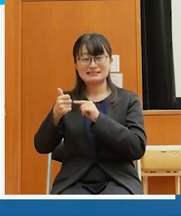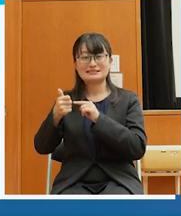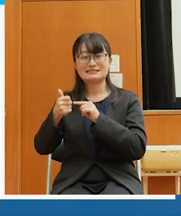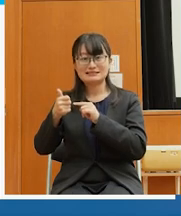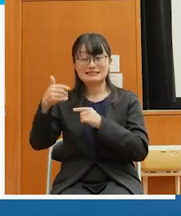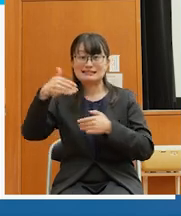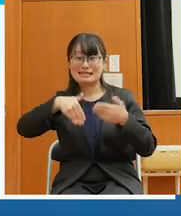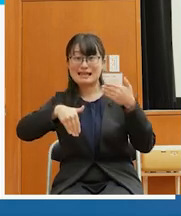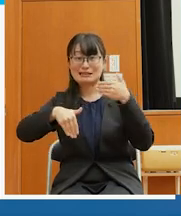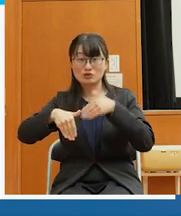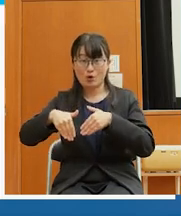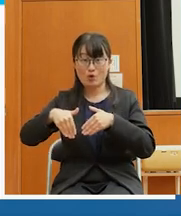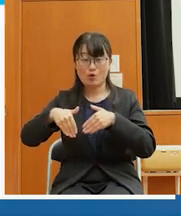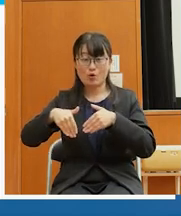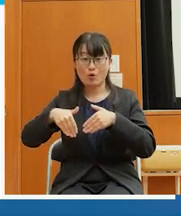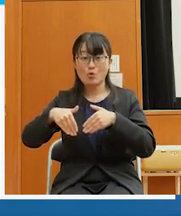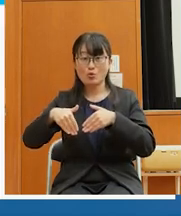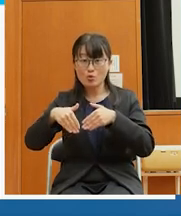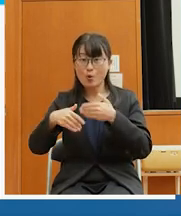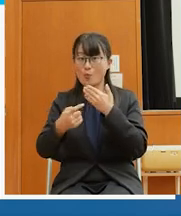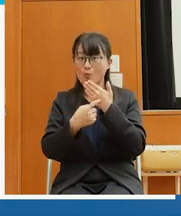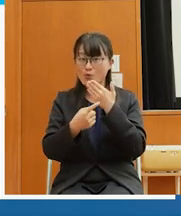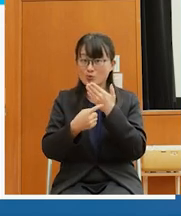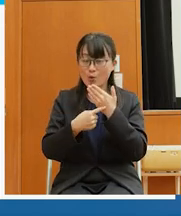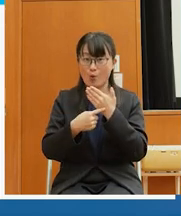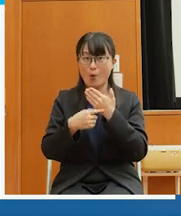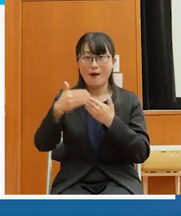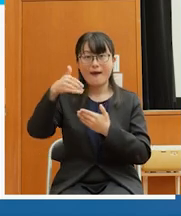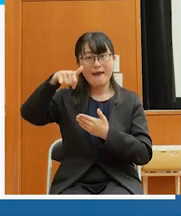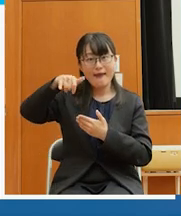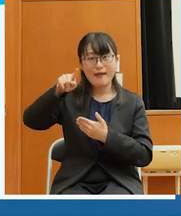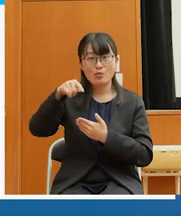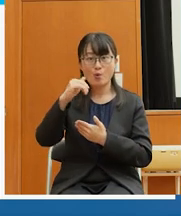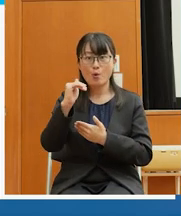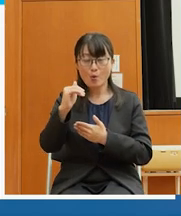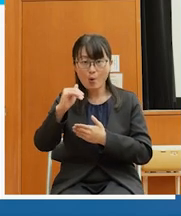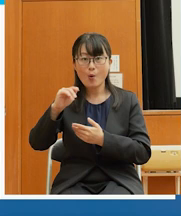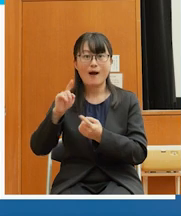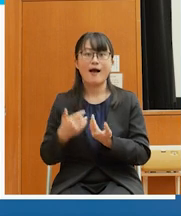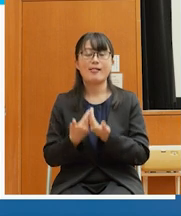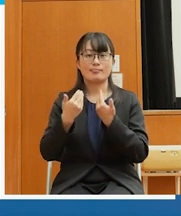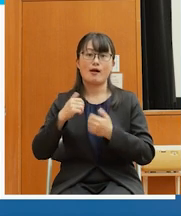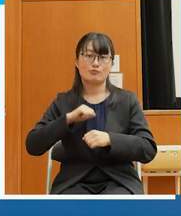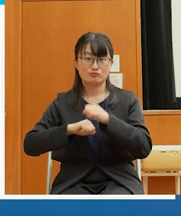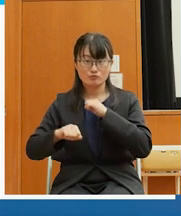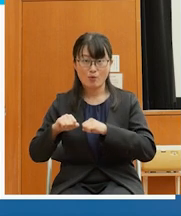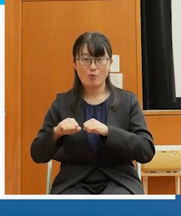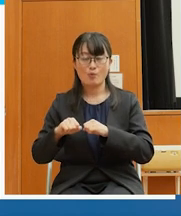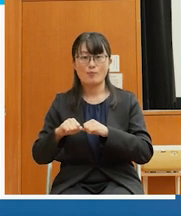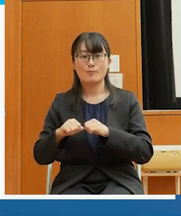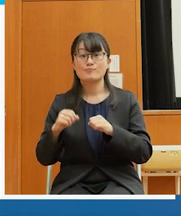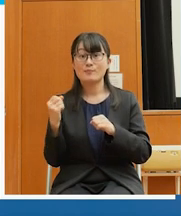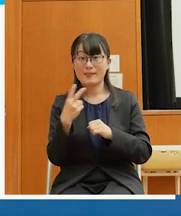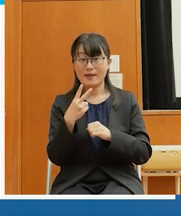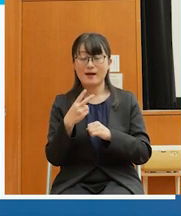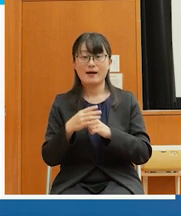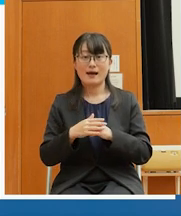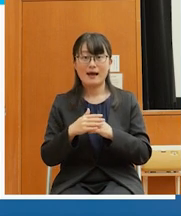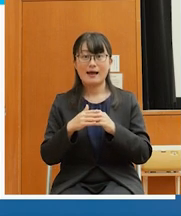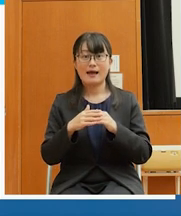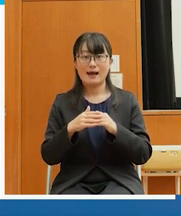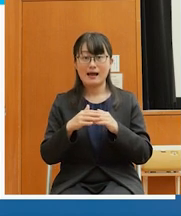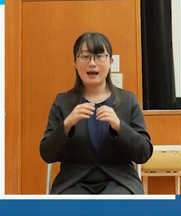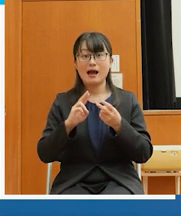争点となったヘルコ新基地建設反対の民意そして2019年2月に行われたえ県民のえ